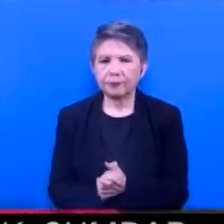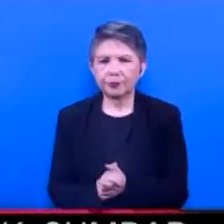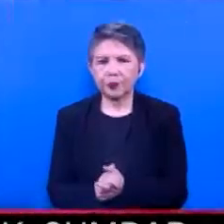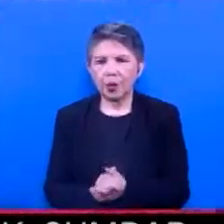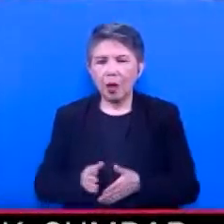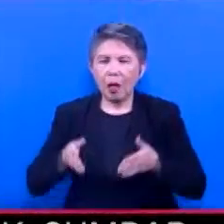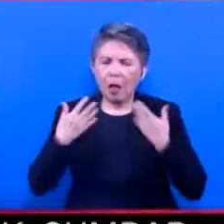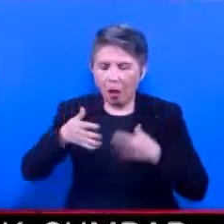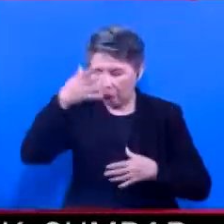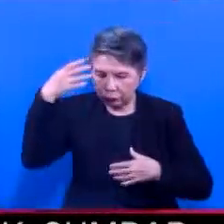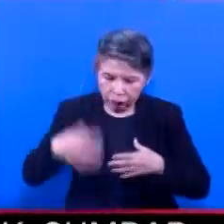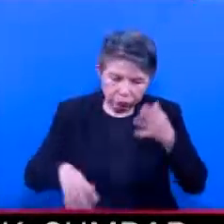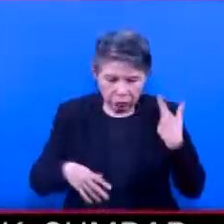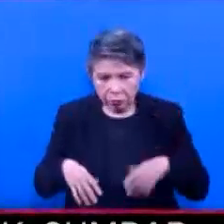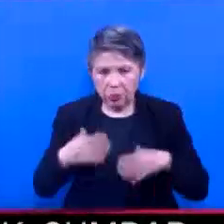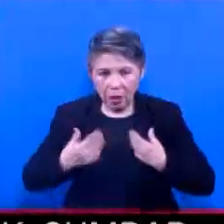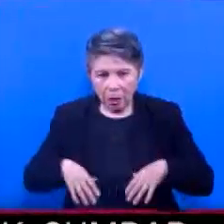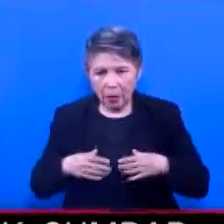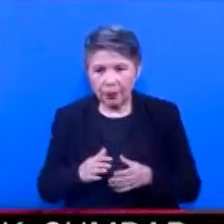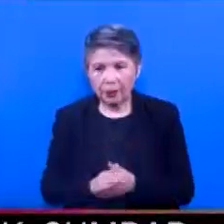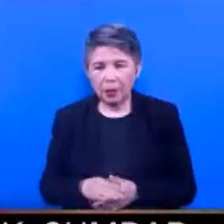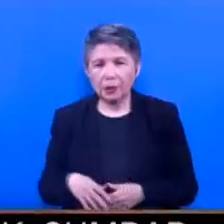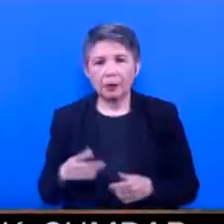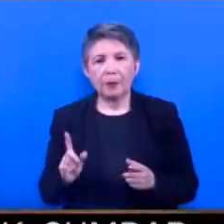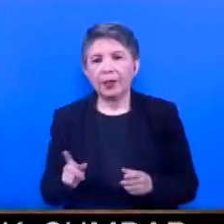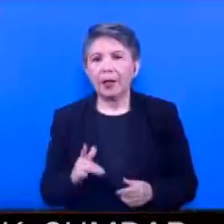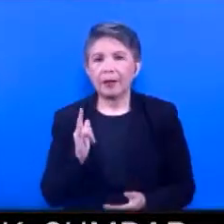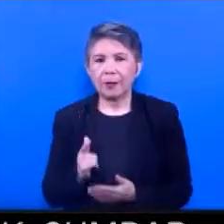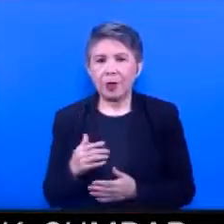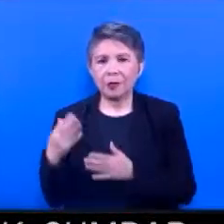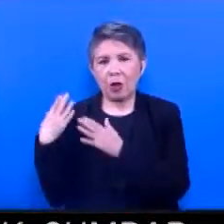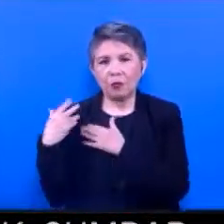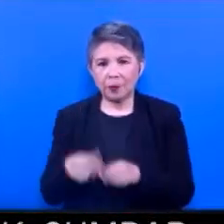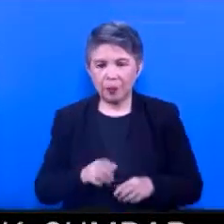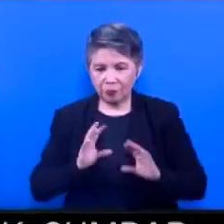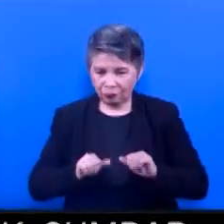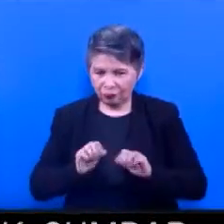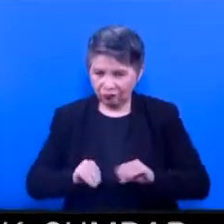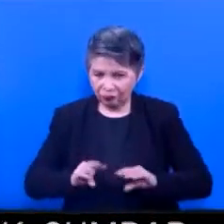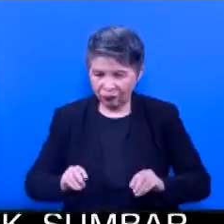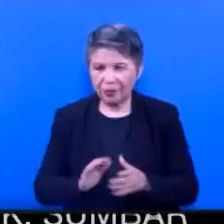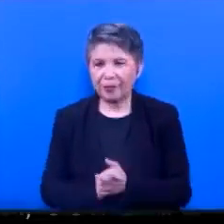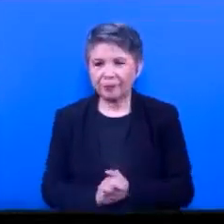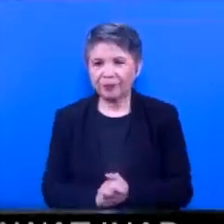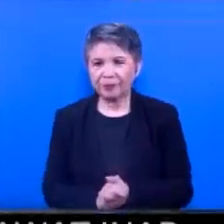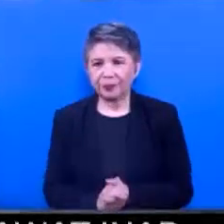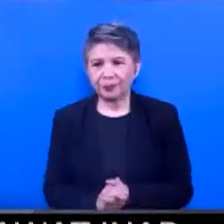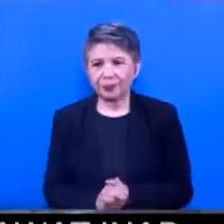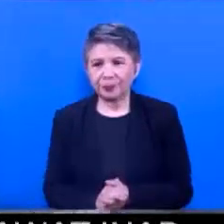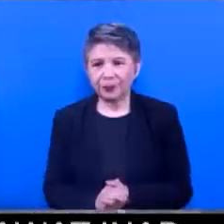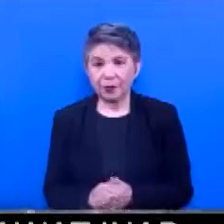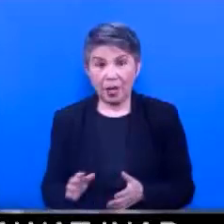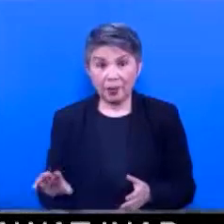Keringat pun mulai mengucur di punggung saya. Namun tugas belum usai. Pantang nyerah meski gerah.